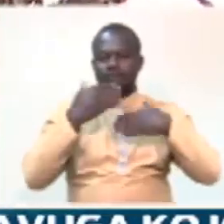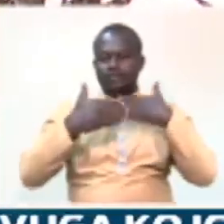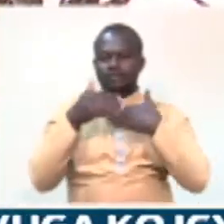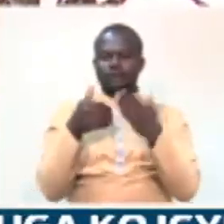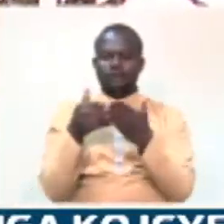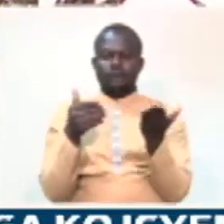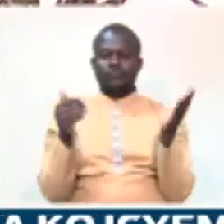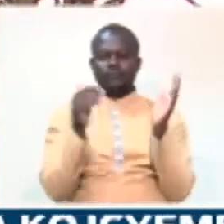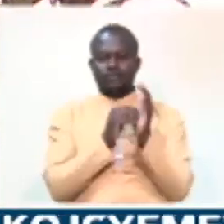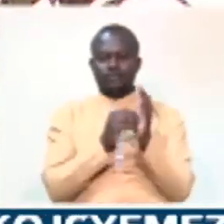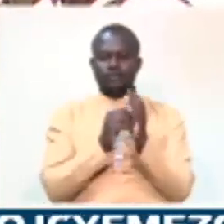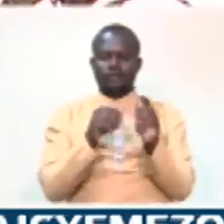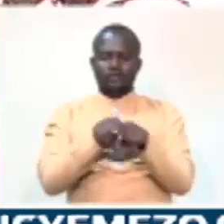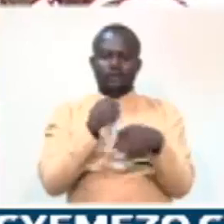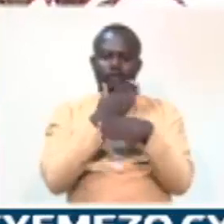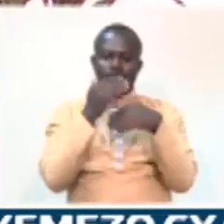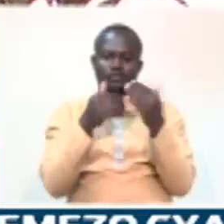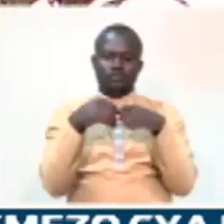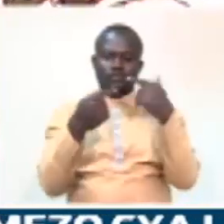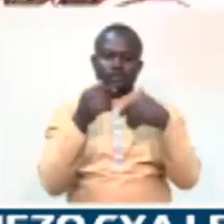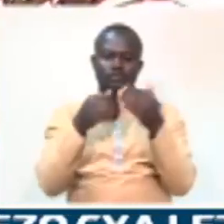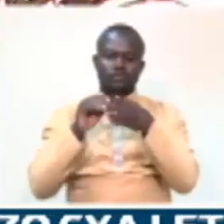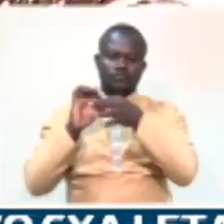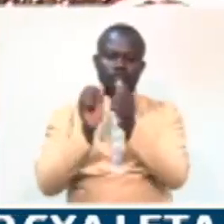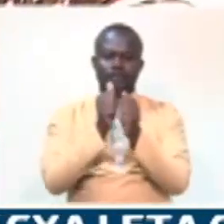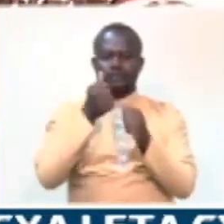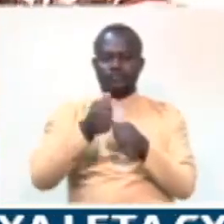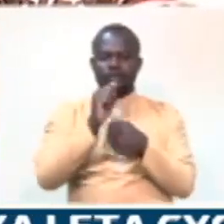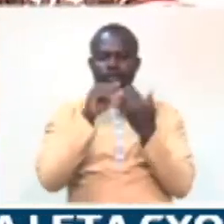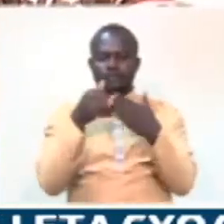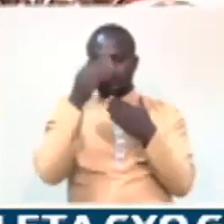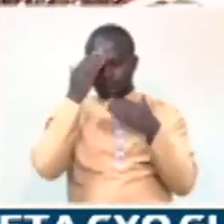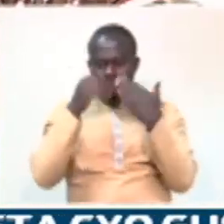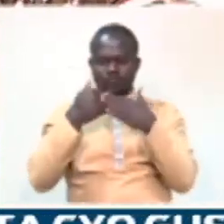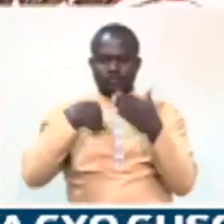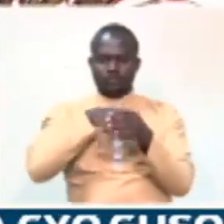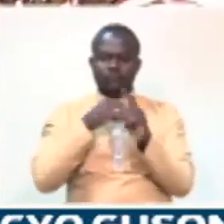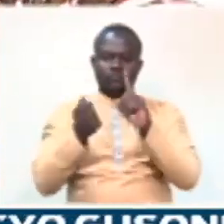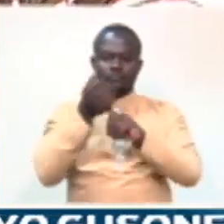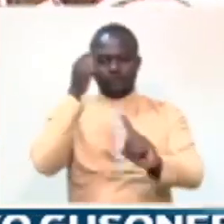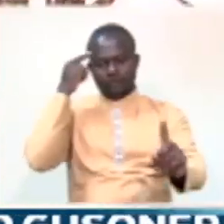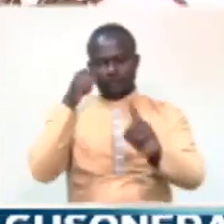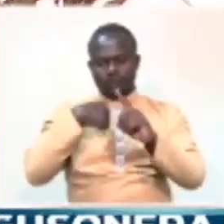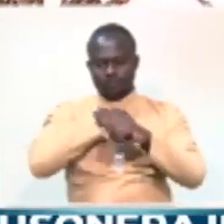hafi, kandi nka ministeri n'ubundi tuzakomeza gufatanya nabo kugira ngo tugere ku ntego twese